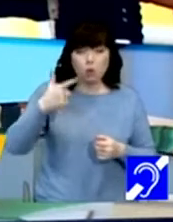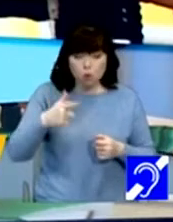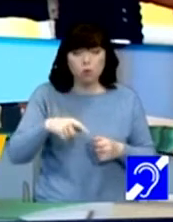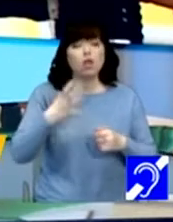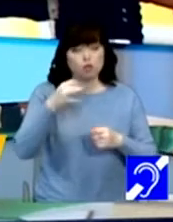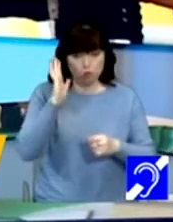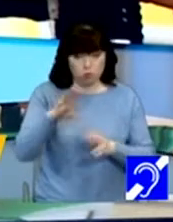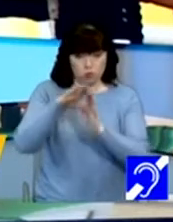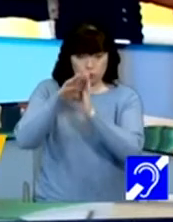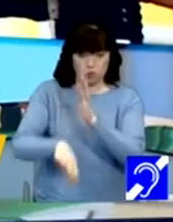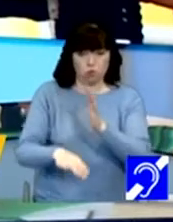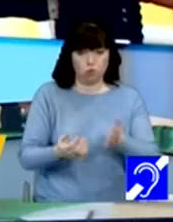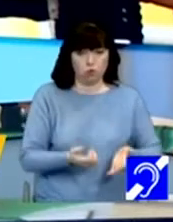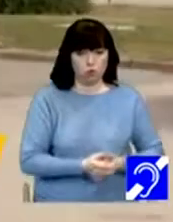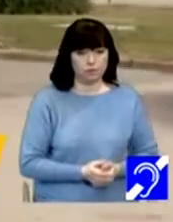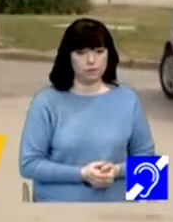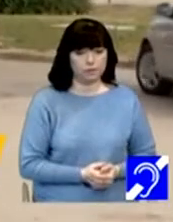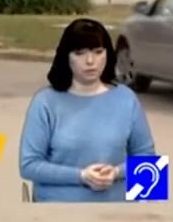avea valori cu două cifre.